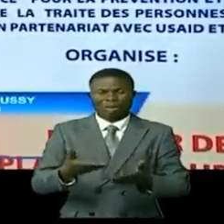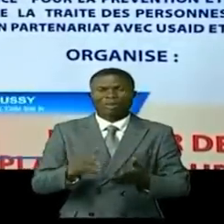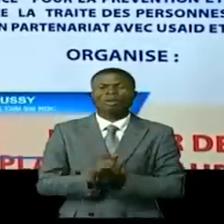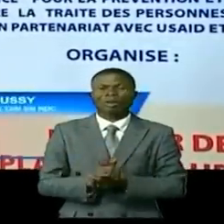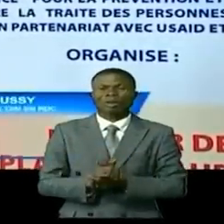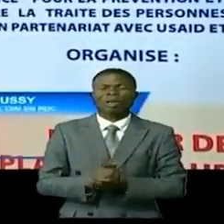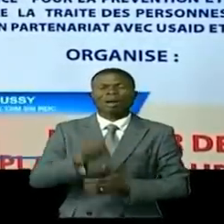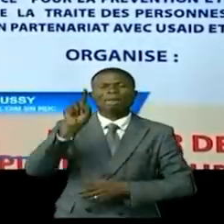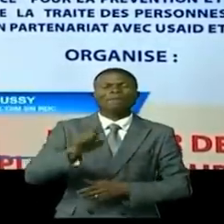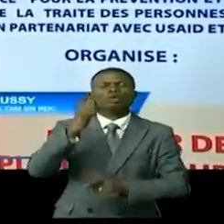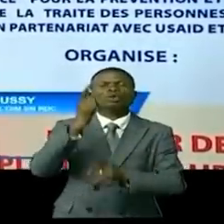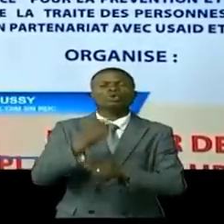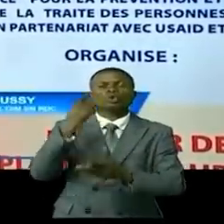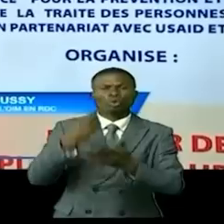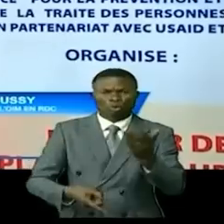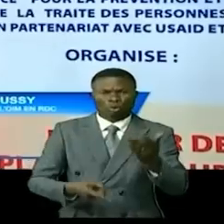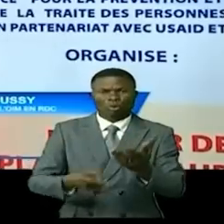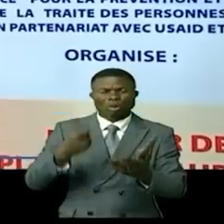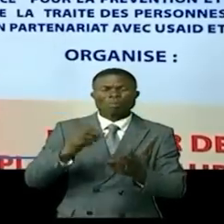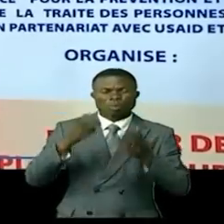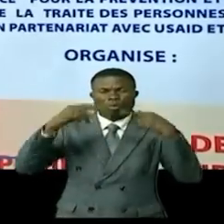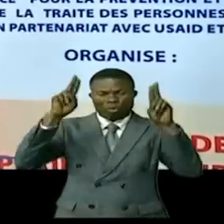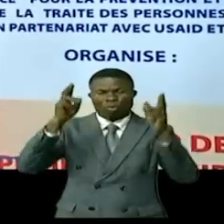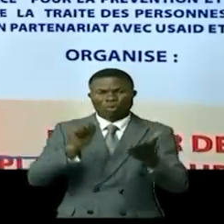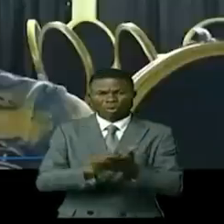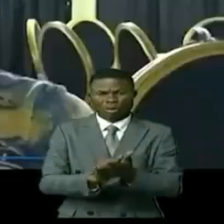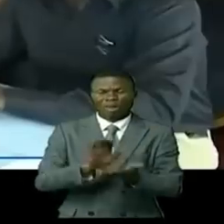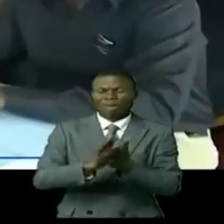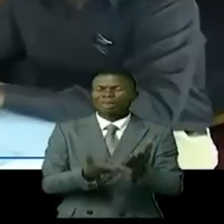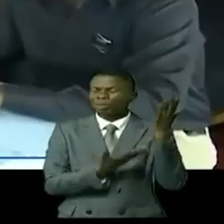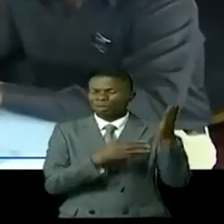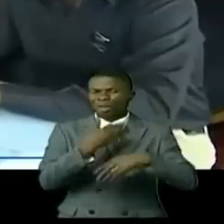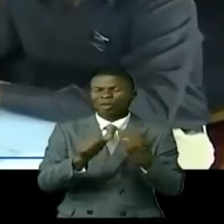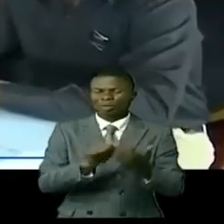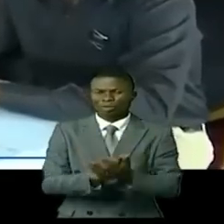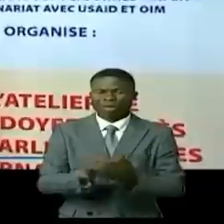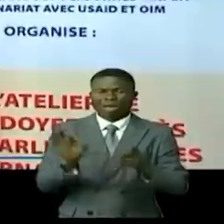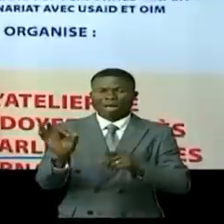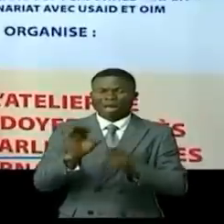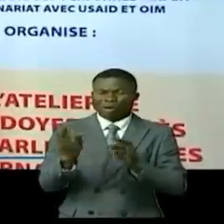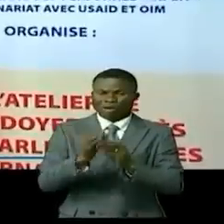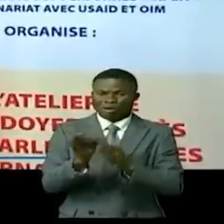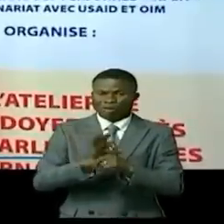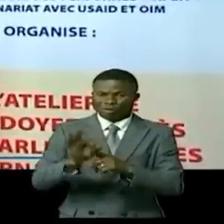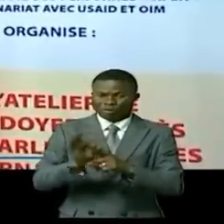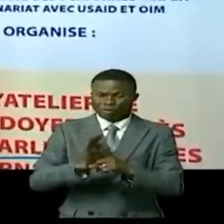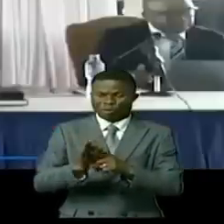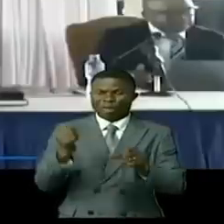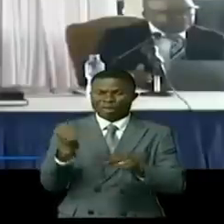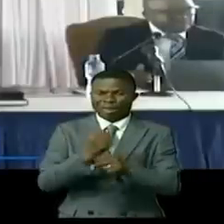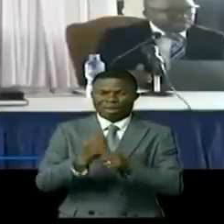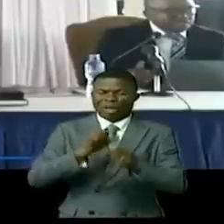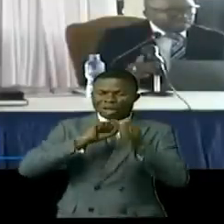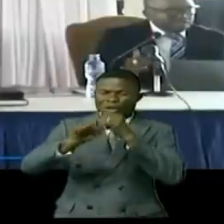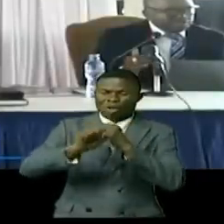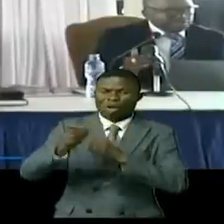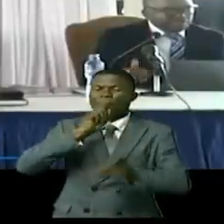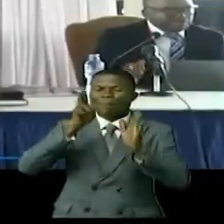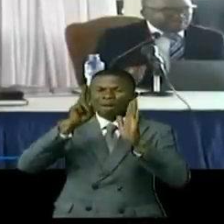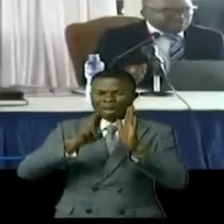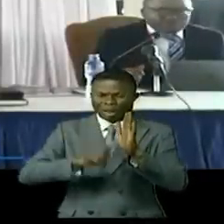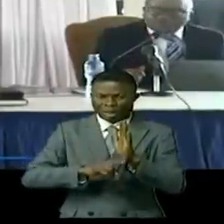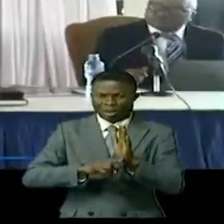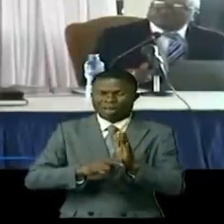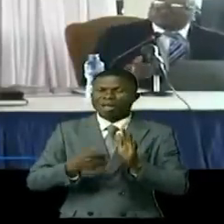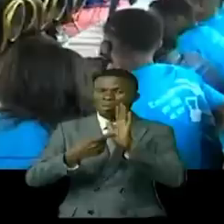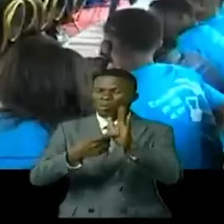qu'ils ont besoin pour que ceci passe. On fera ce qui sera nécessaire de faire. Cet atelier de travail et de sensibilisation des parlementaire marque